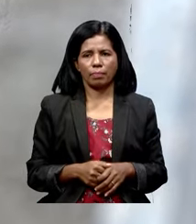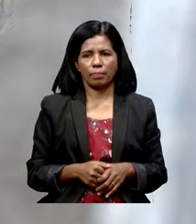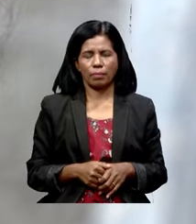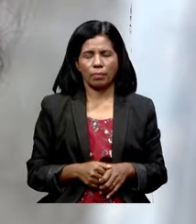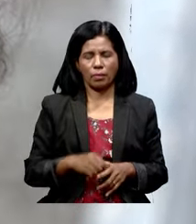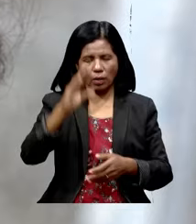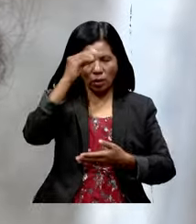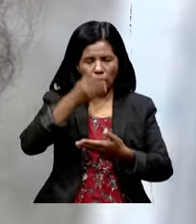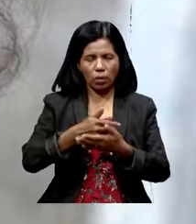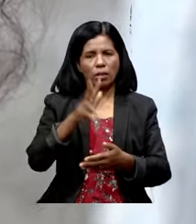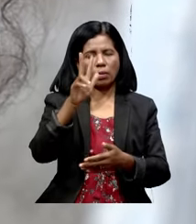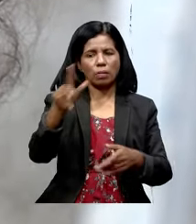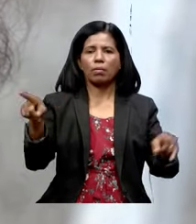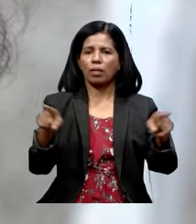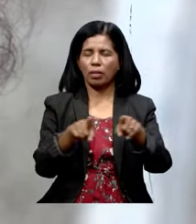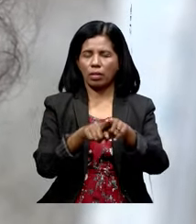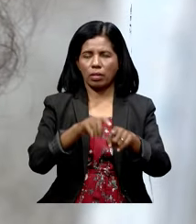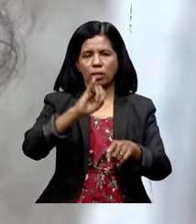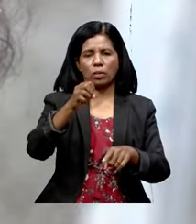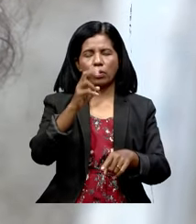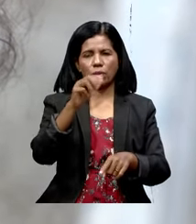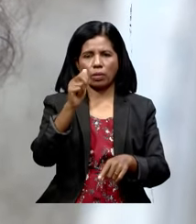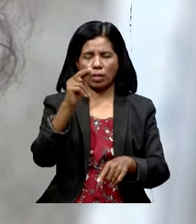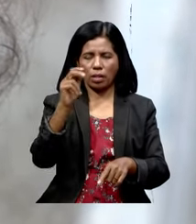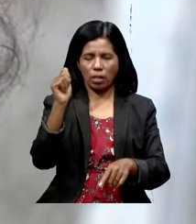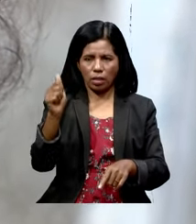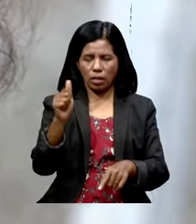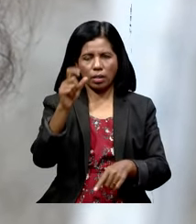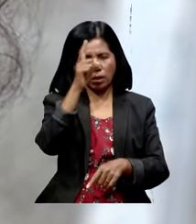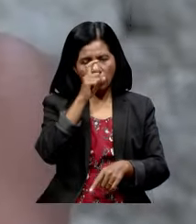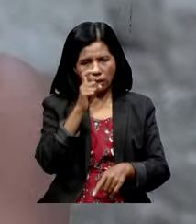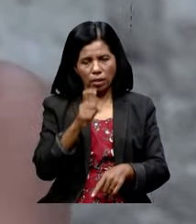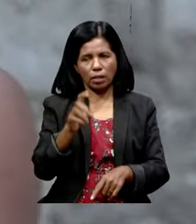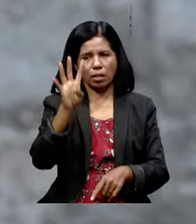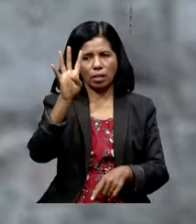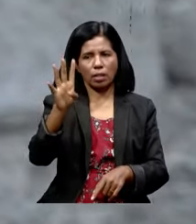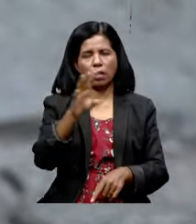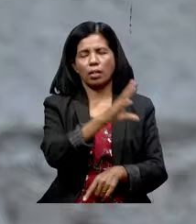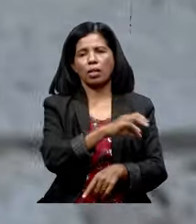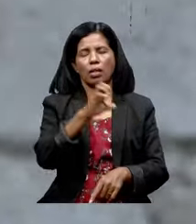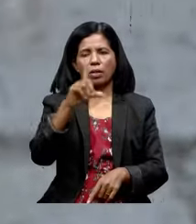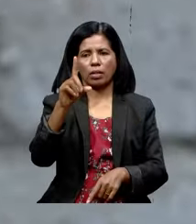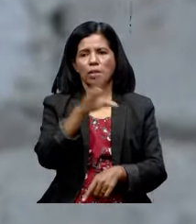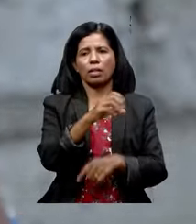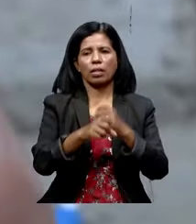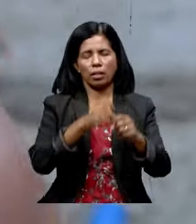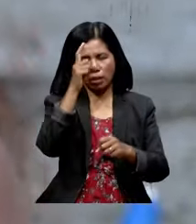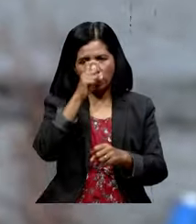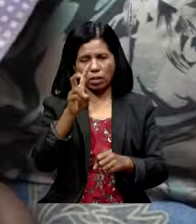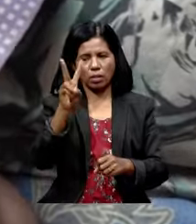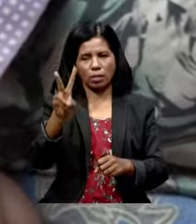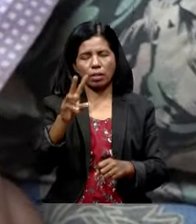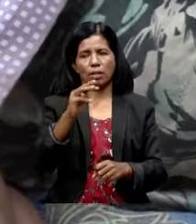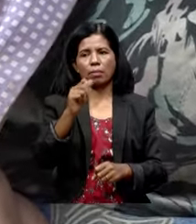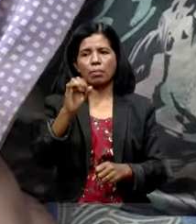Oang nain tolu makanesa, Joana da Costa Tilman hutinan hat, eu da Costa Tilman hutinan rua, no Maya